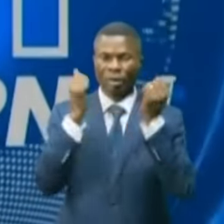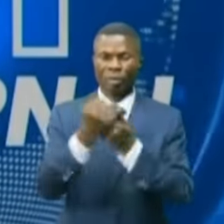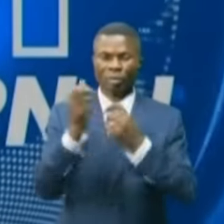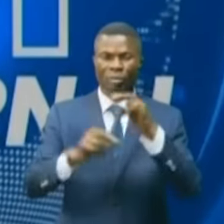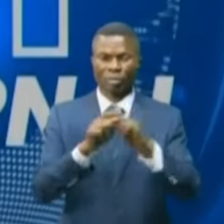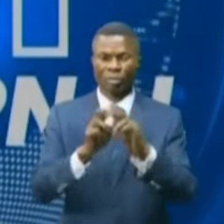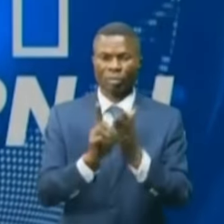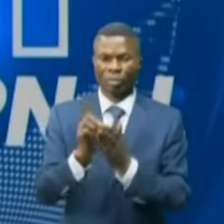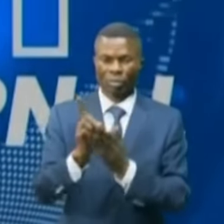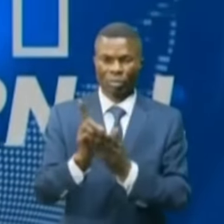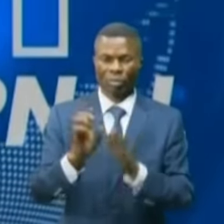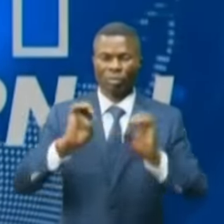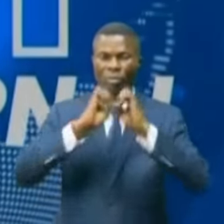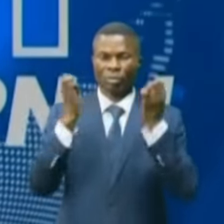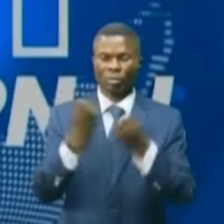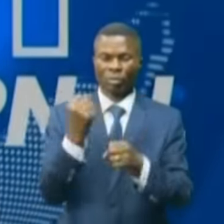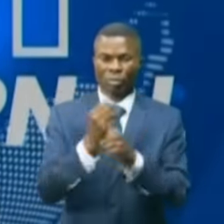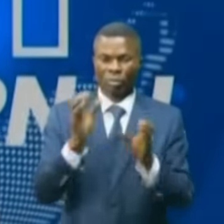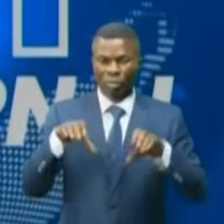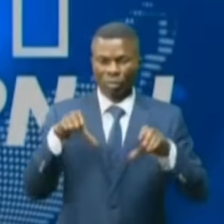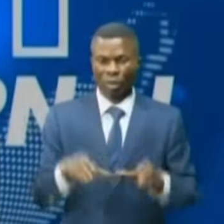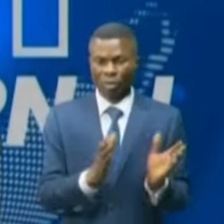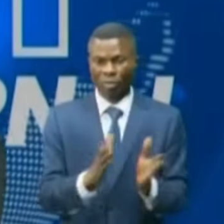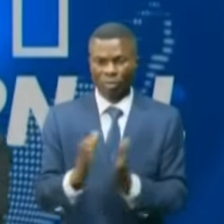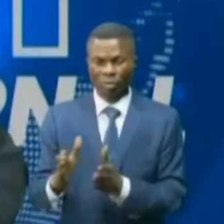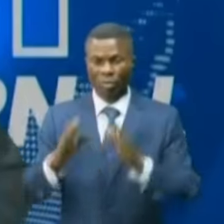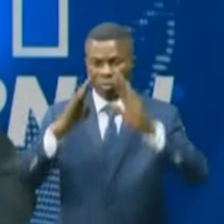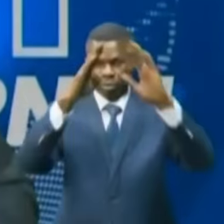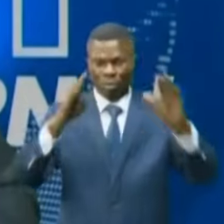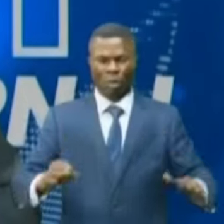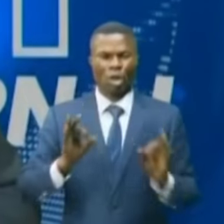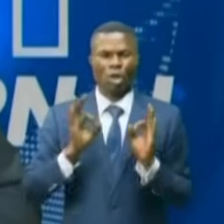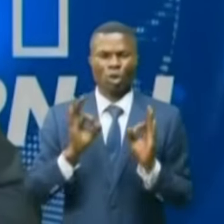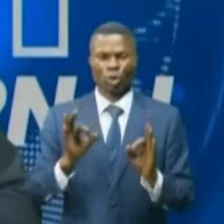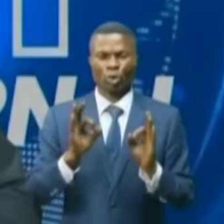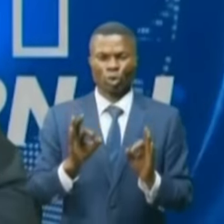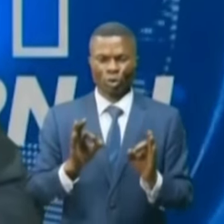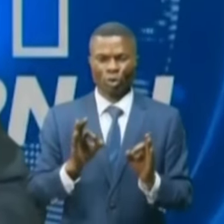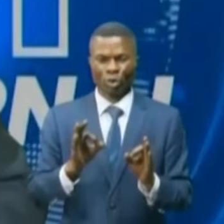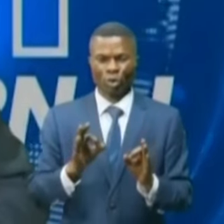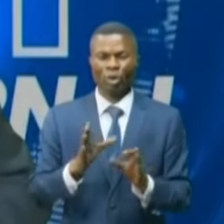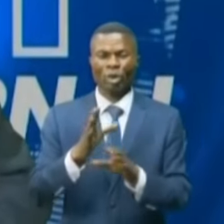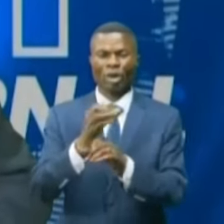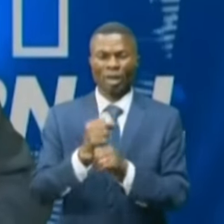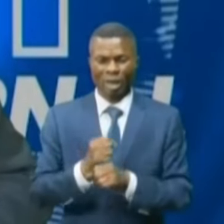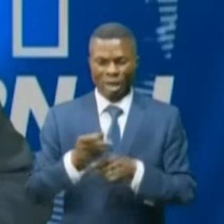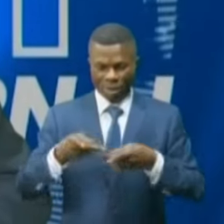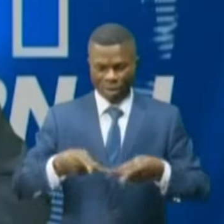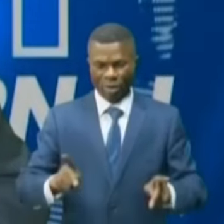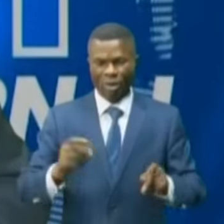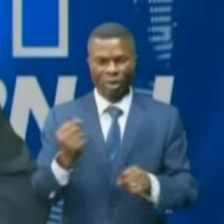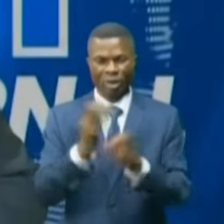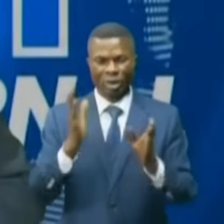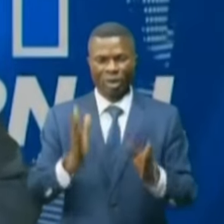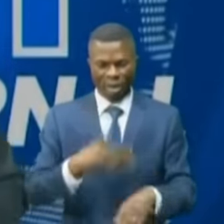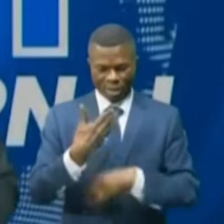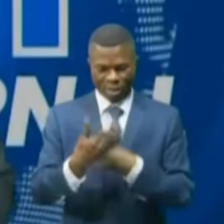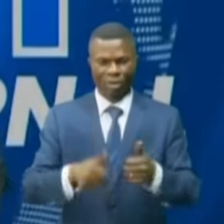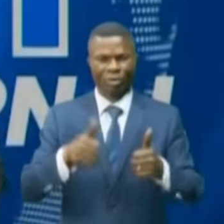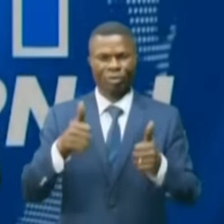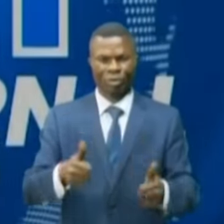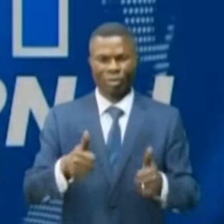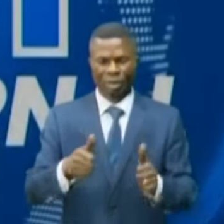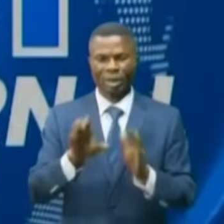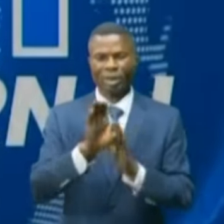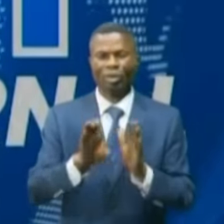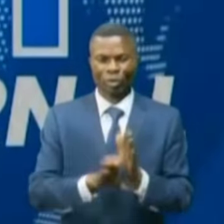de développement de l'entrepreneuriat congolais dispose d'un bâtiment flambant neuf. Cette acquisition devra permettre au personnel de travailler dans des